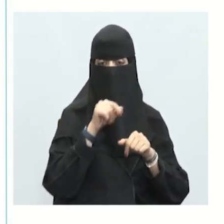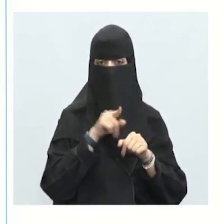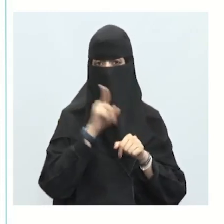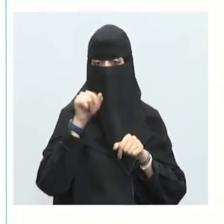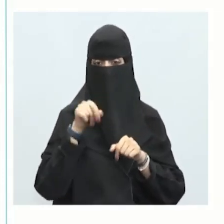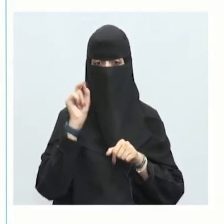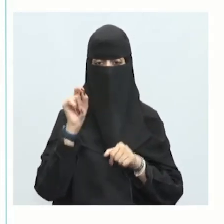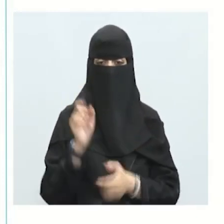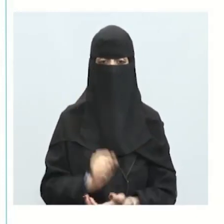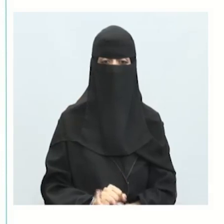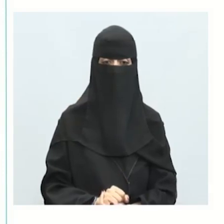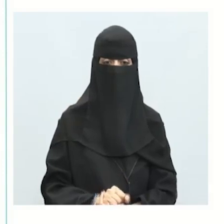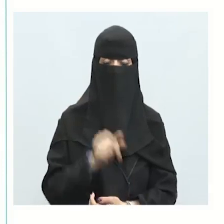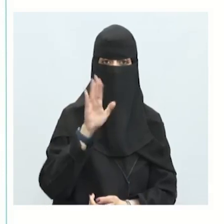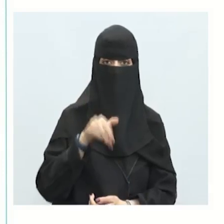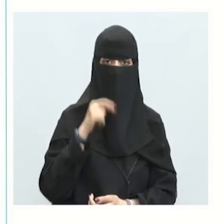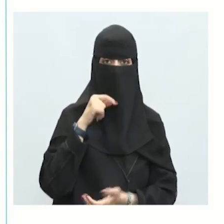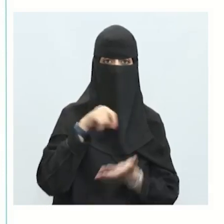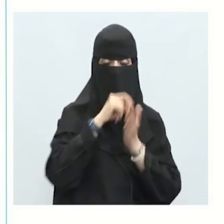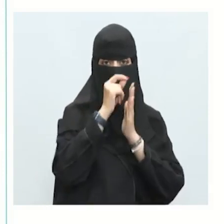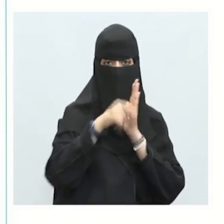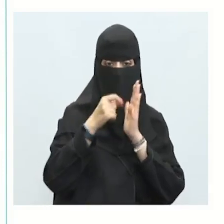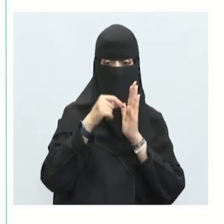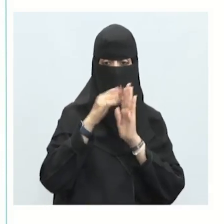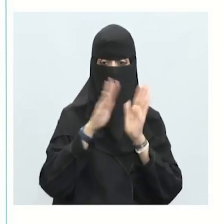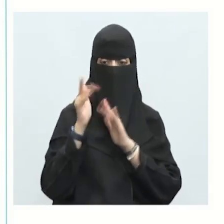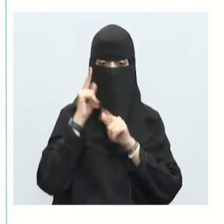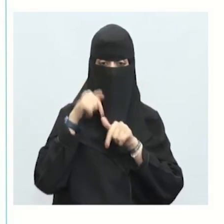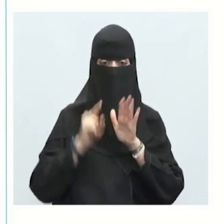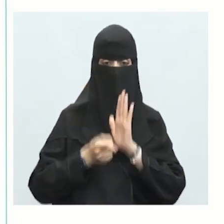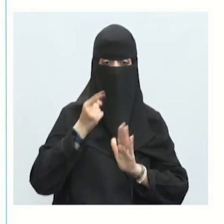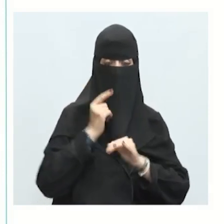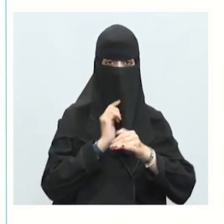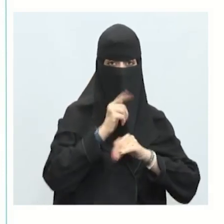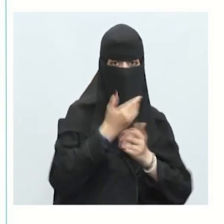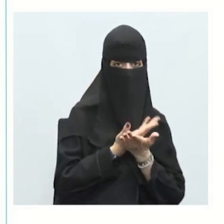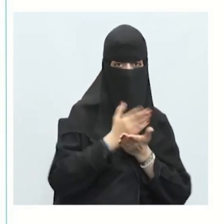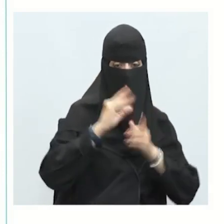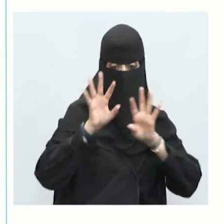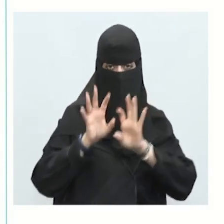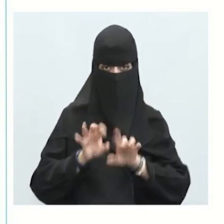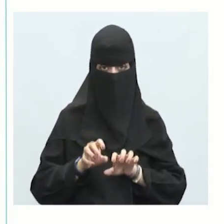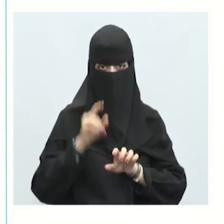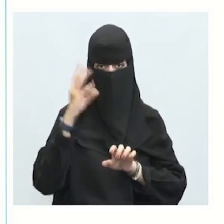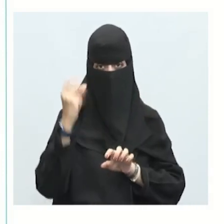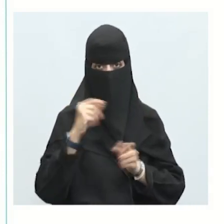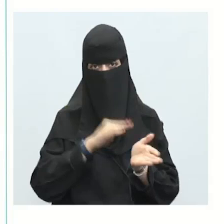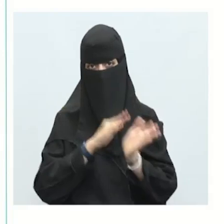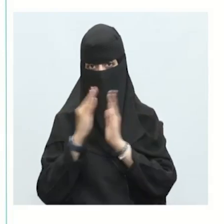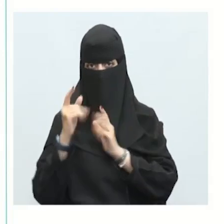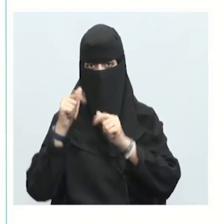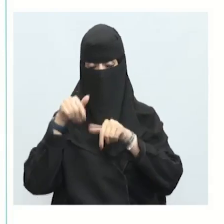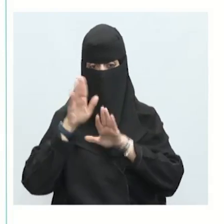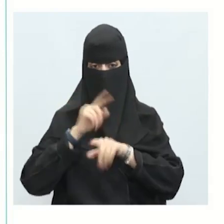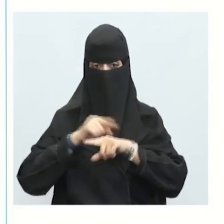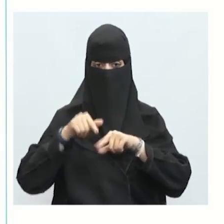هو صفر عندنا المقطع البرمجي برنت ادخل الرقم ثم ث يتم اسناد هذا الرقم